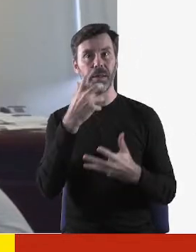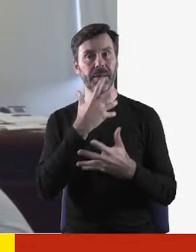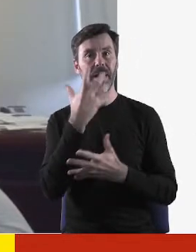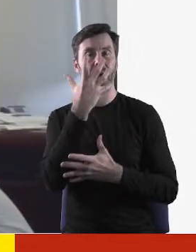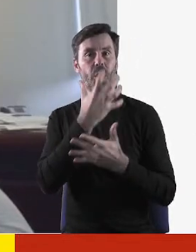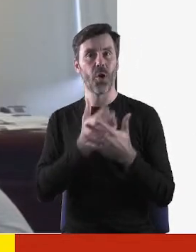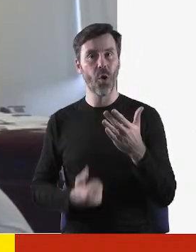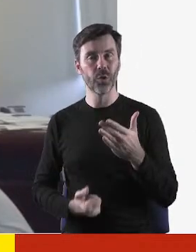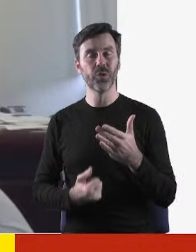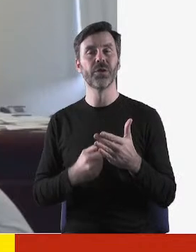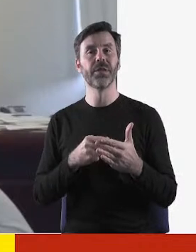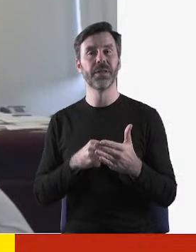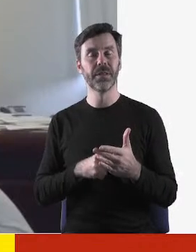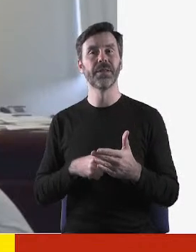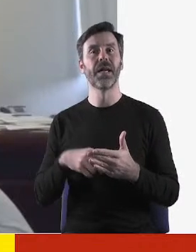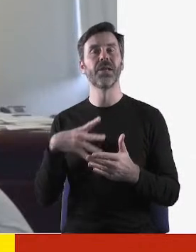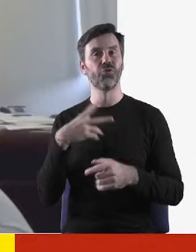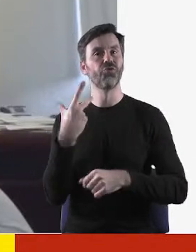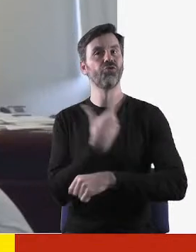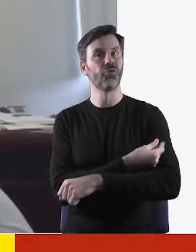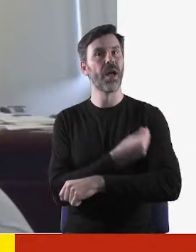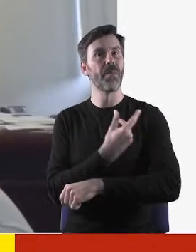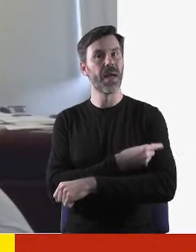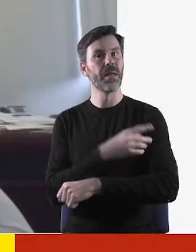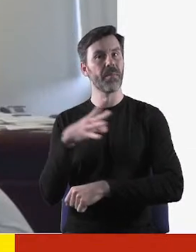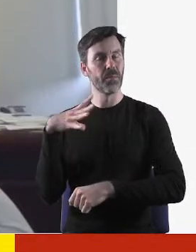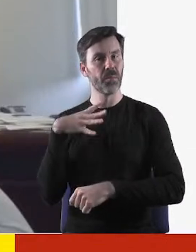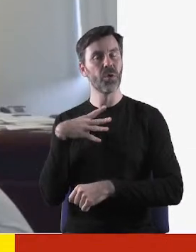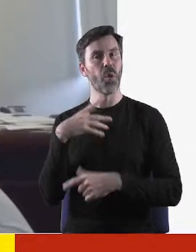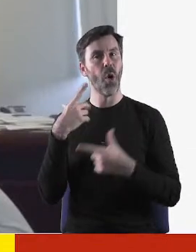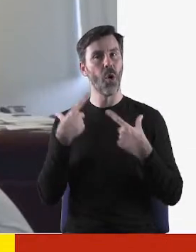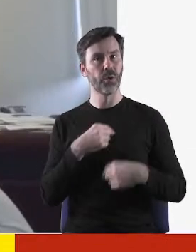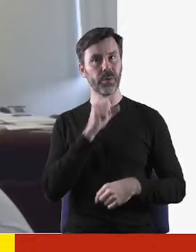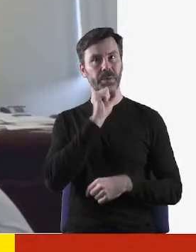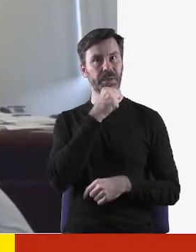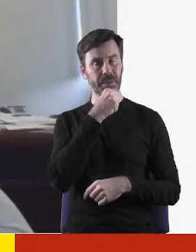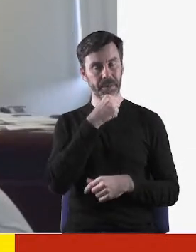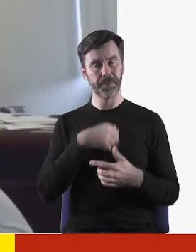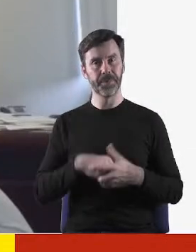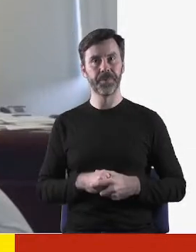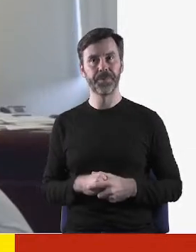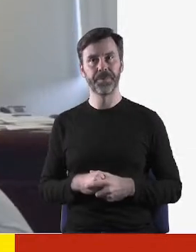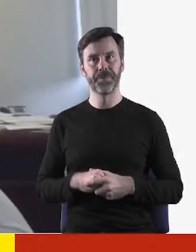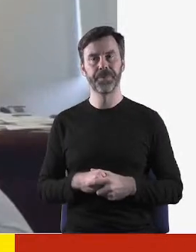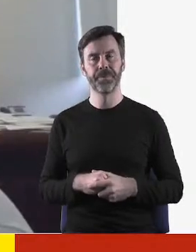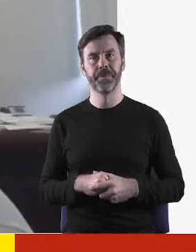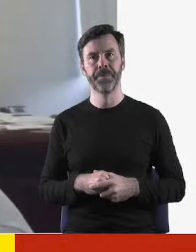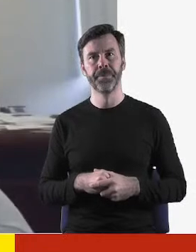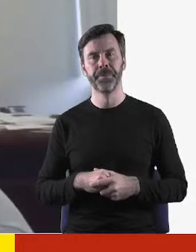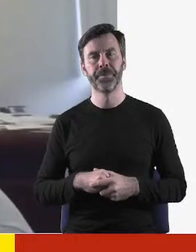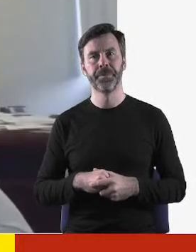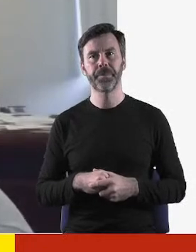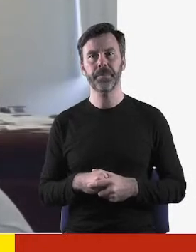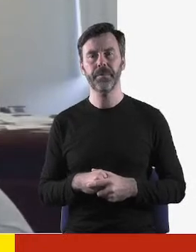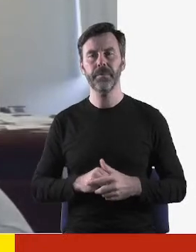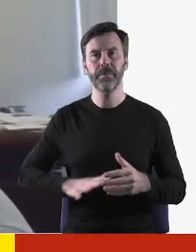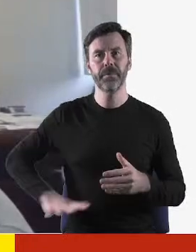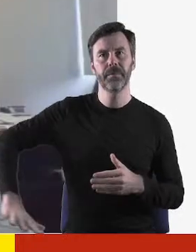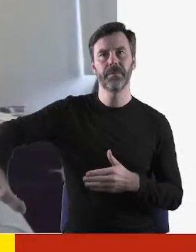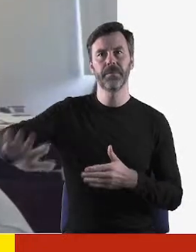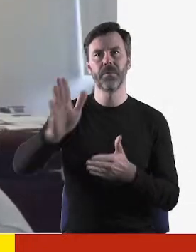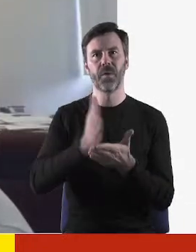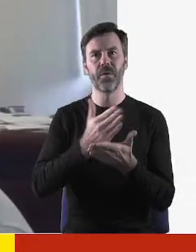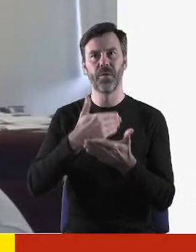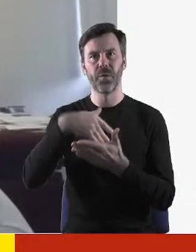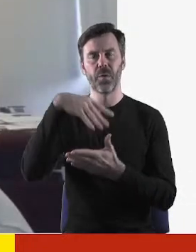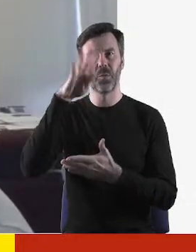pory z szczepień dostępnych w naszych placówkach, na terenie naszego województwa.